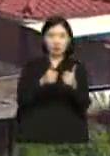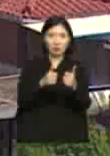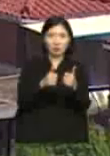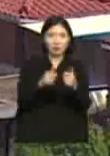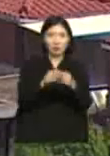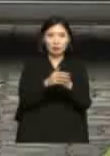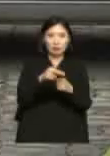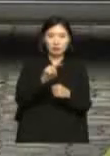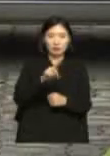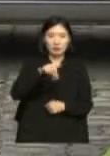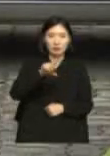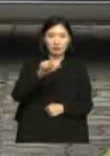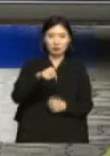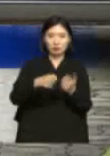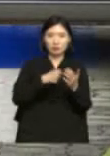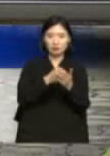가능합니다.